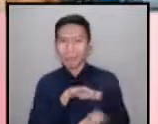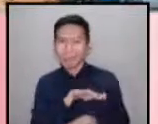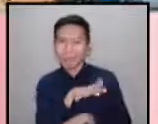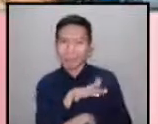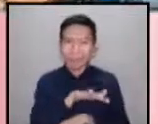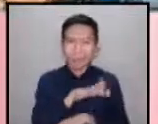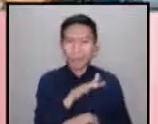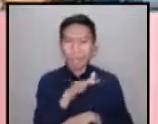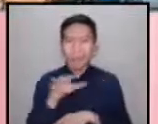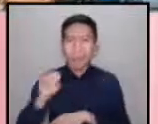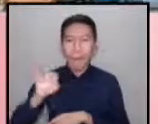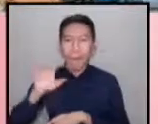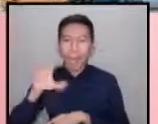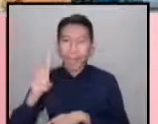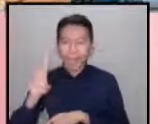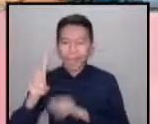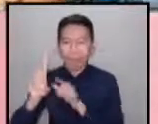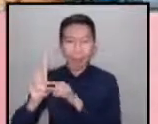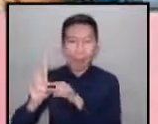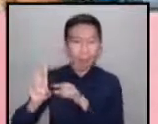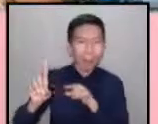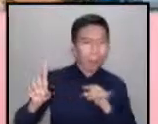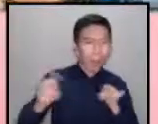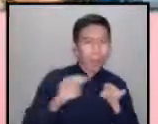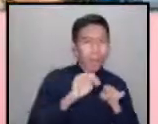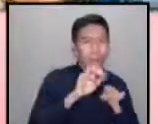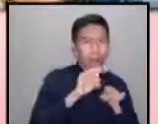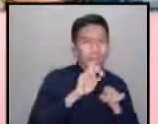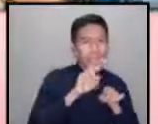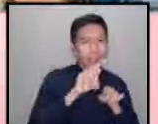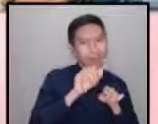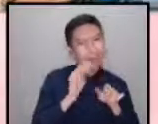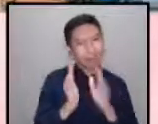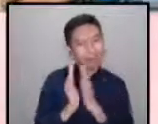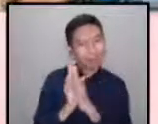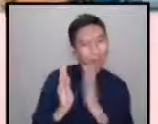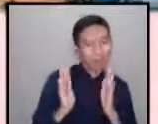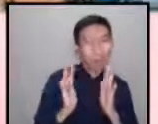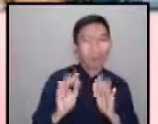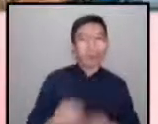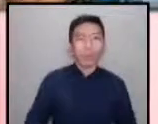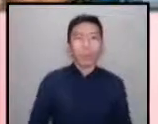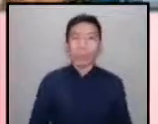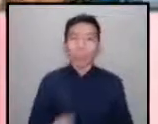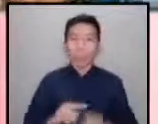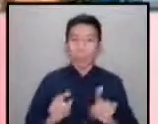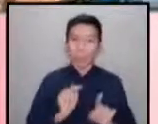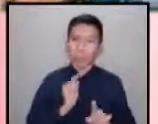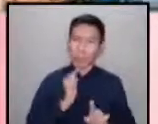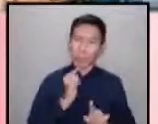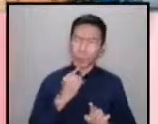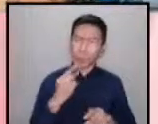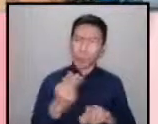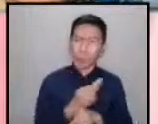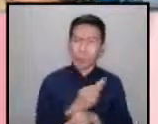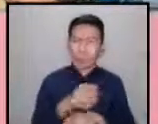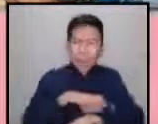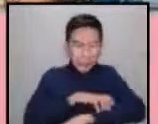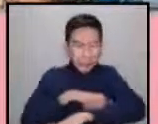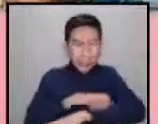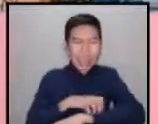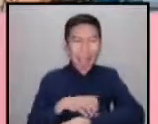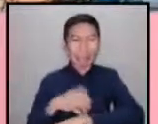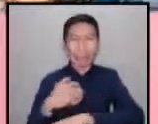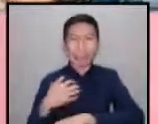moderate. Yung mga severe kasi minsan may magkakaroon ka ng itchiness, rashes, mga ganon, irritation,